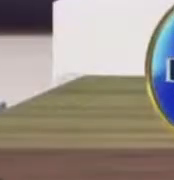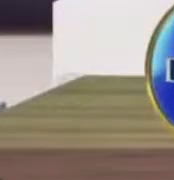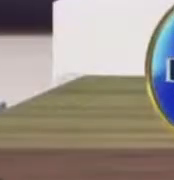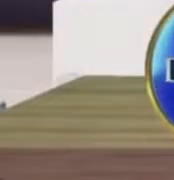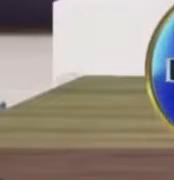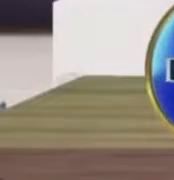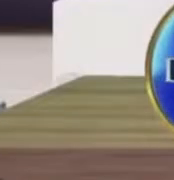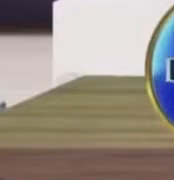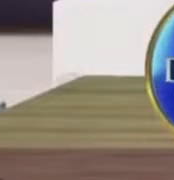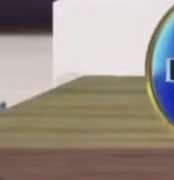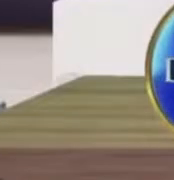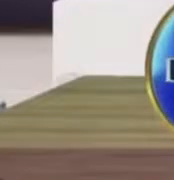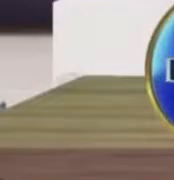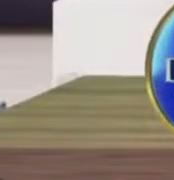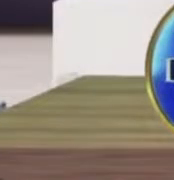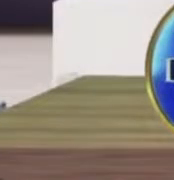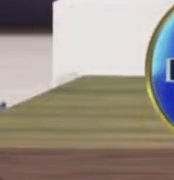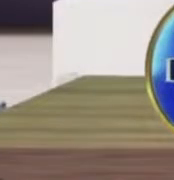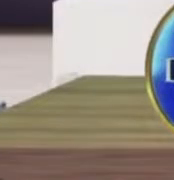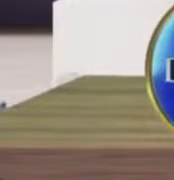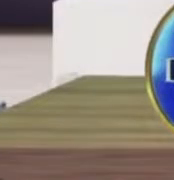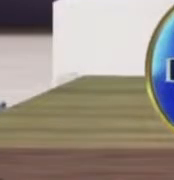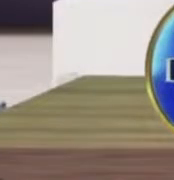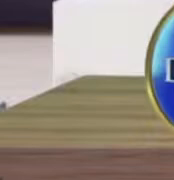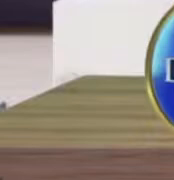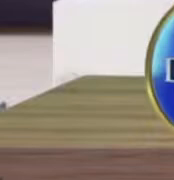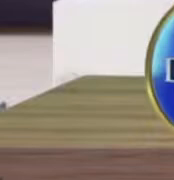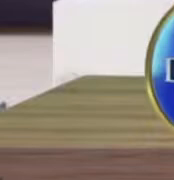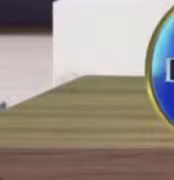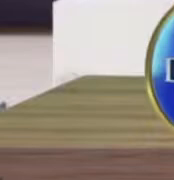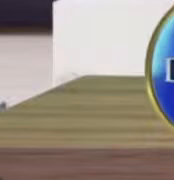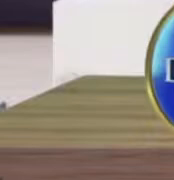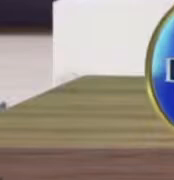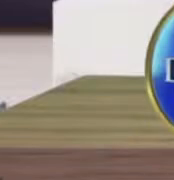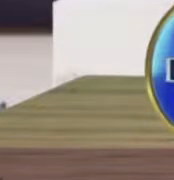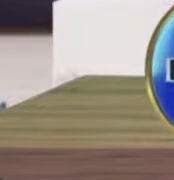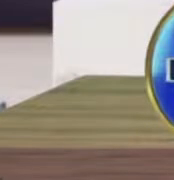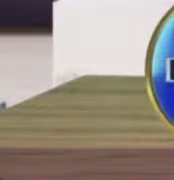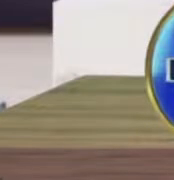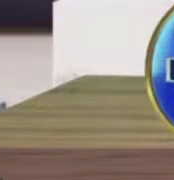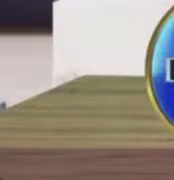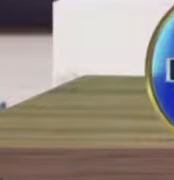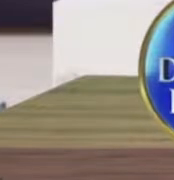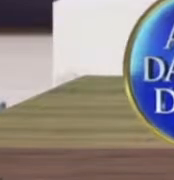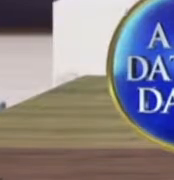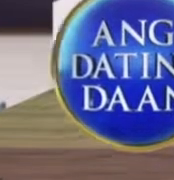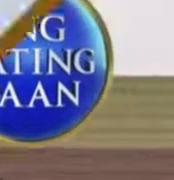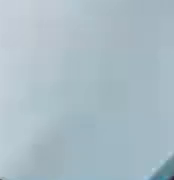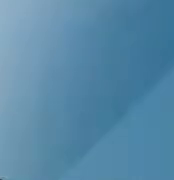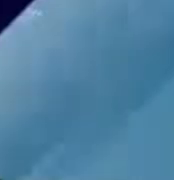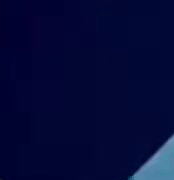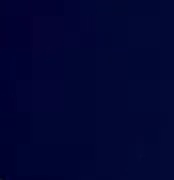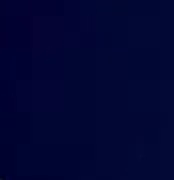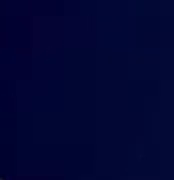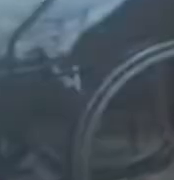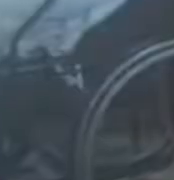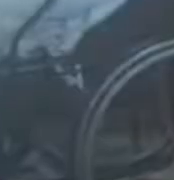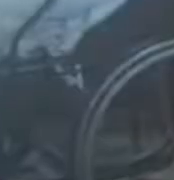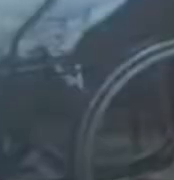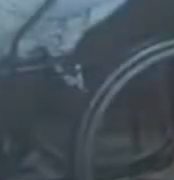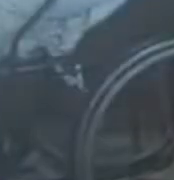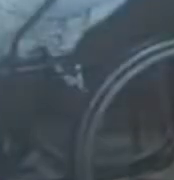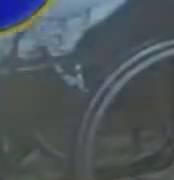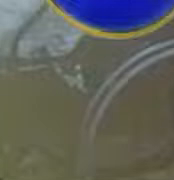po ay mayroong pagnanasang makaalam ng mga aral na tunay na doktrina ng ating